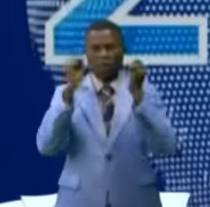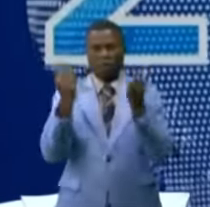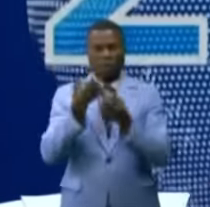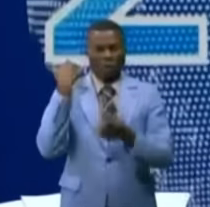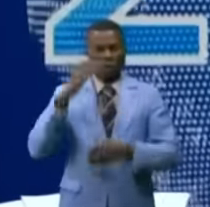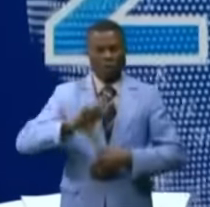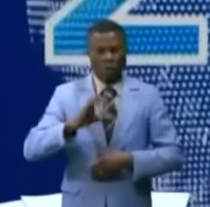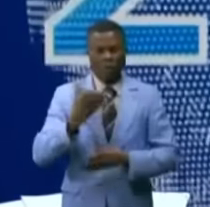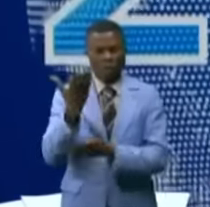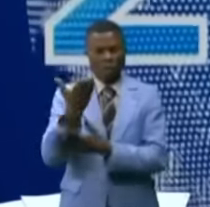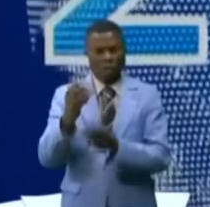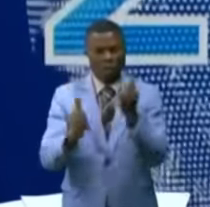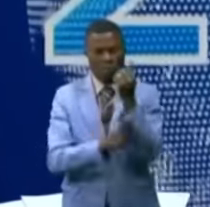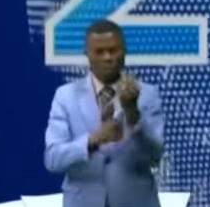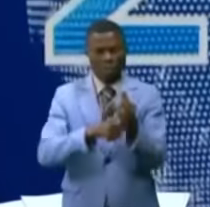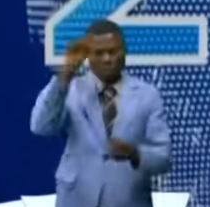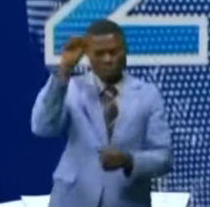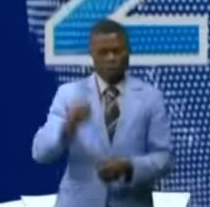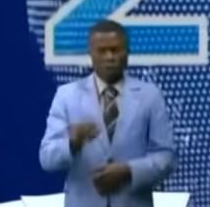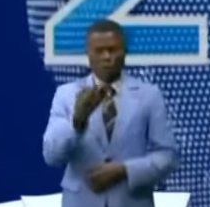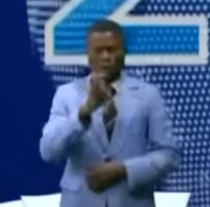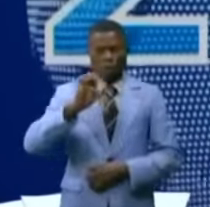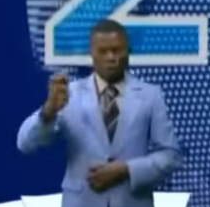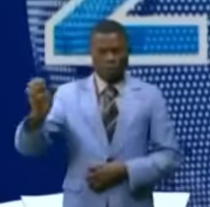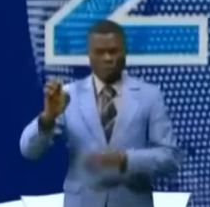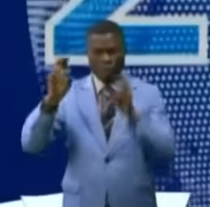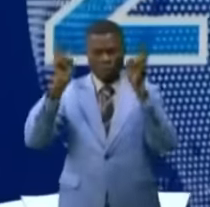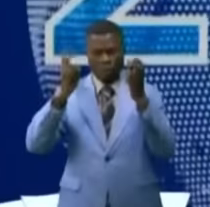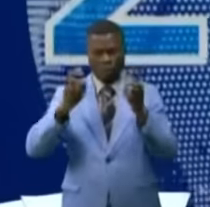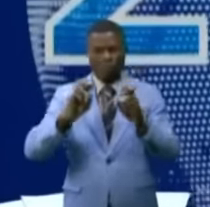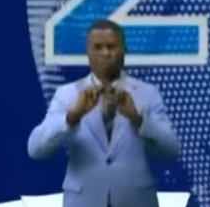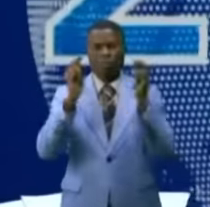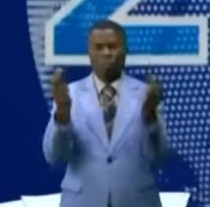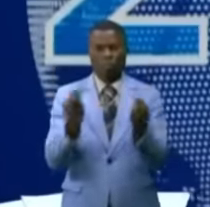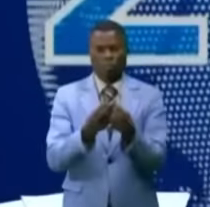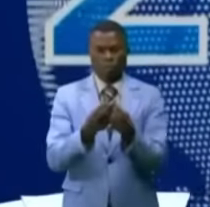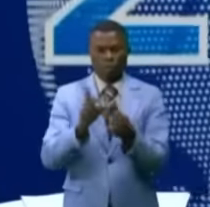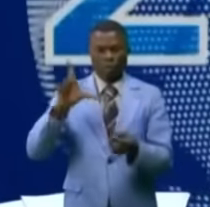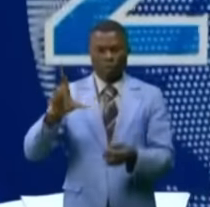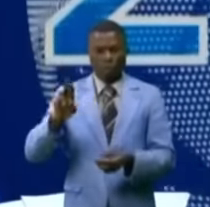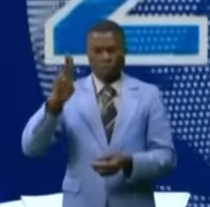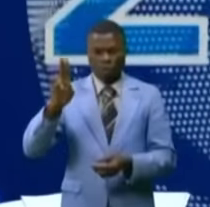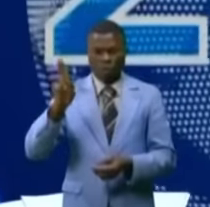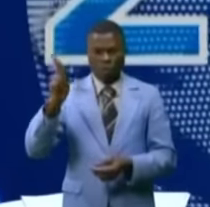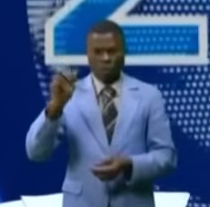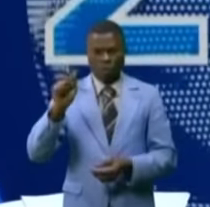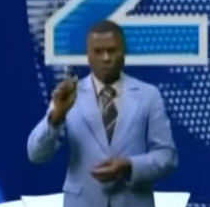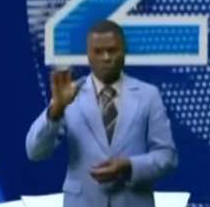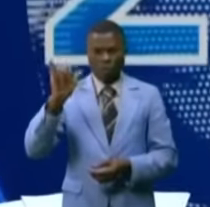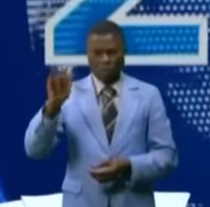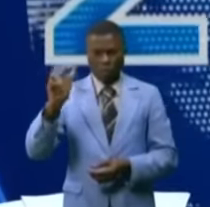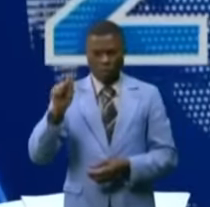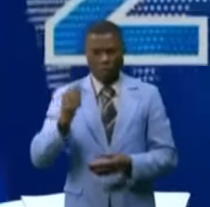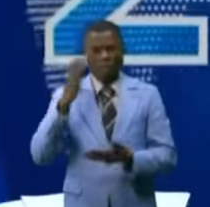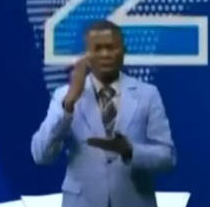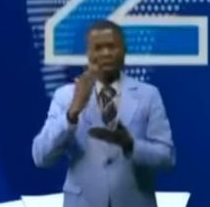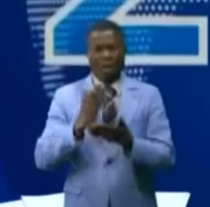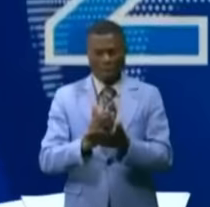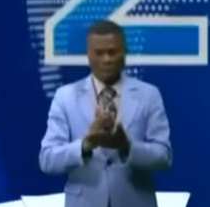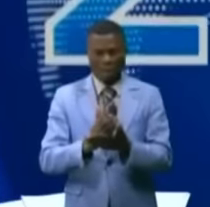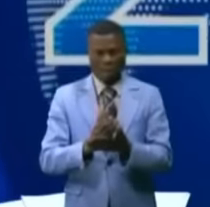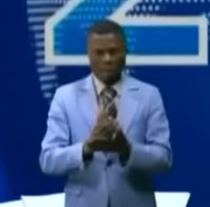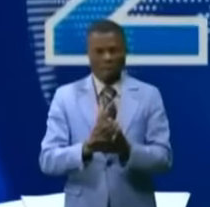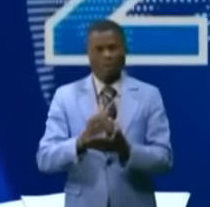aux abonnés de la partie sud-ouest de la ville que l'usine de Lukaya sera en arrêt suite aux travaux